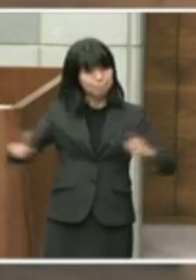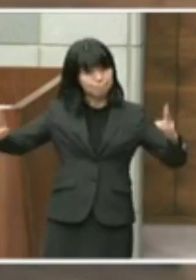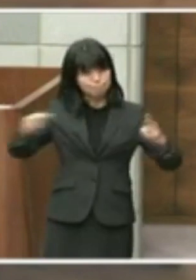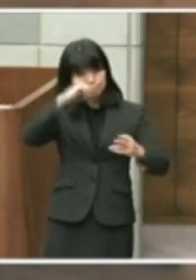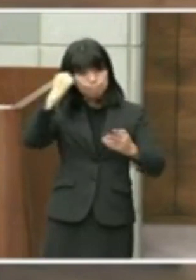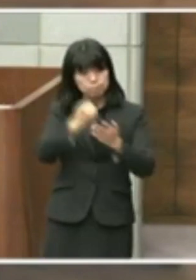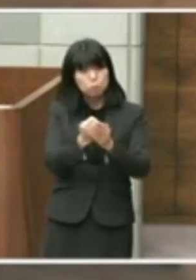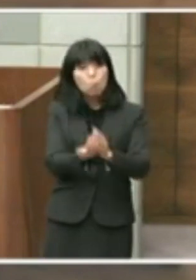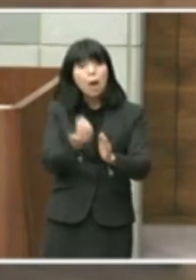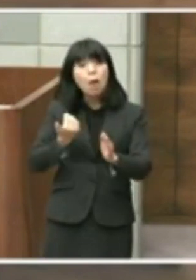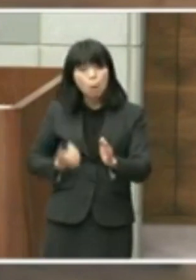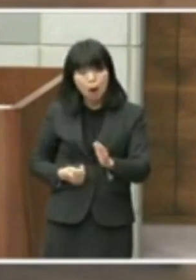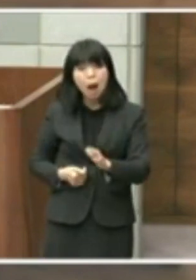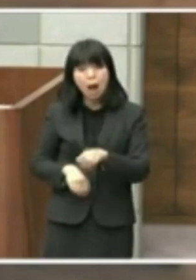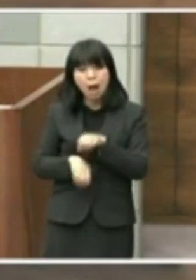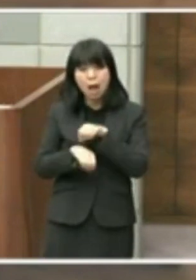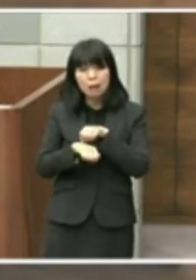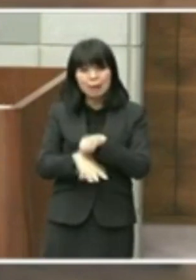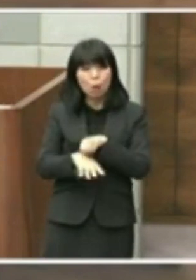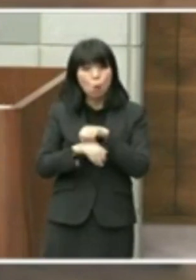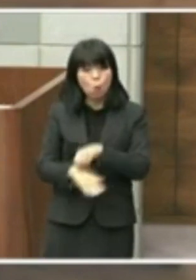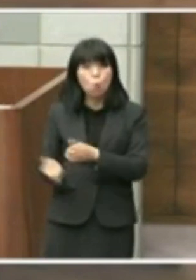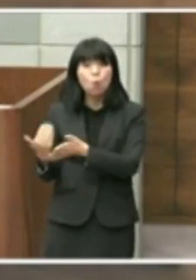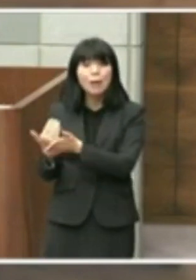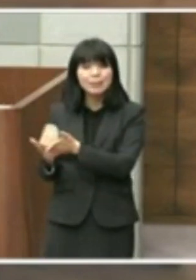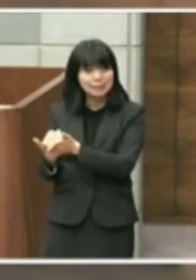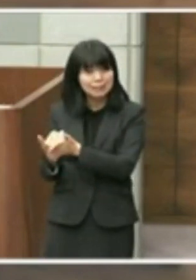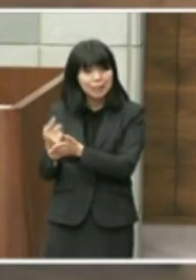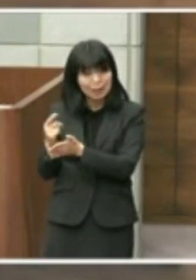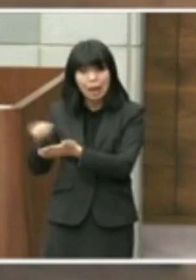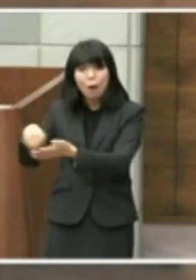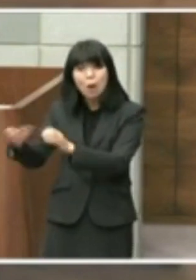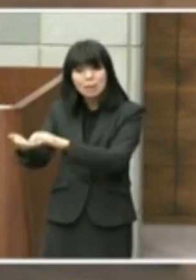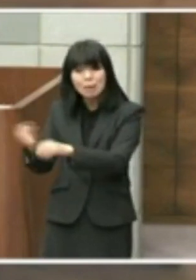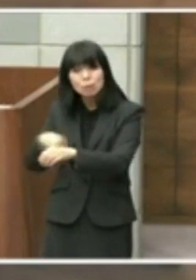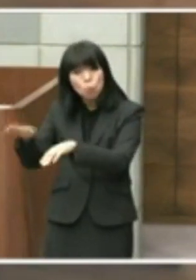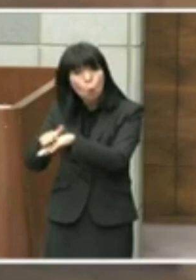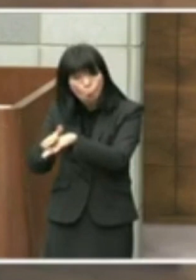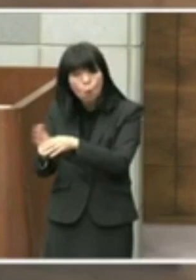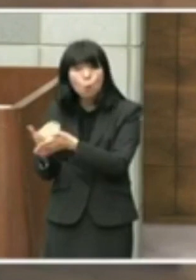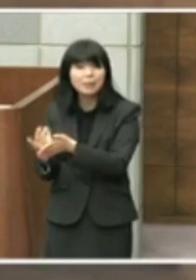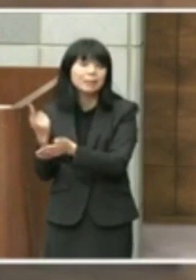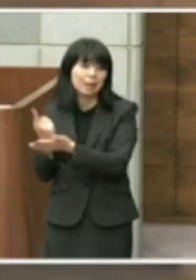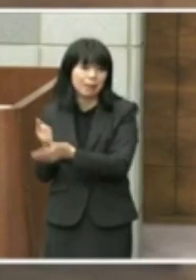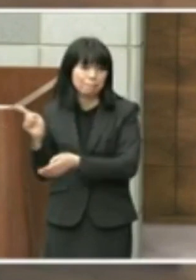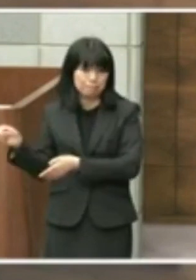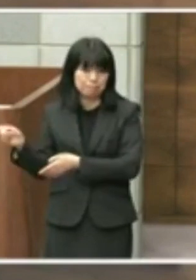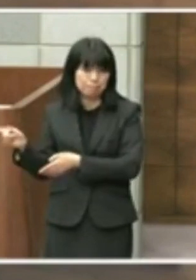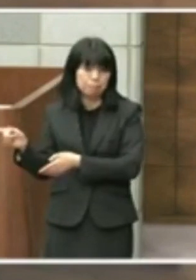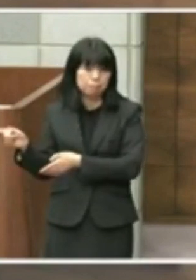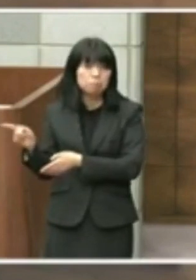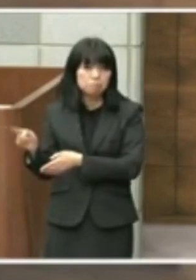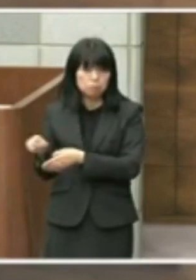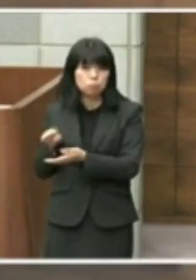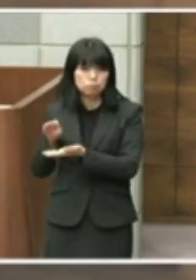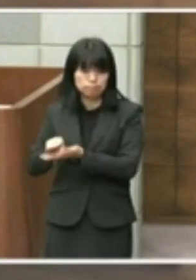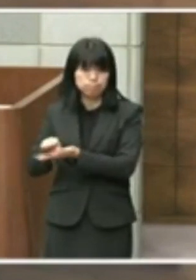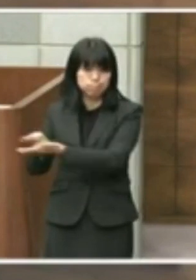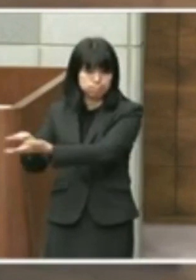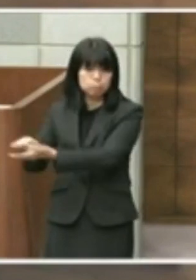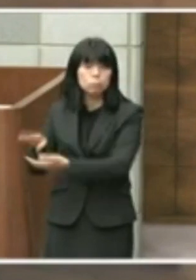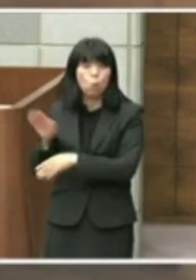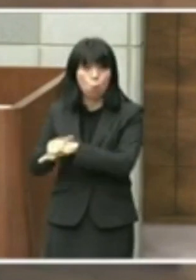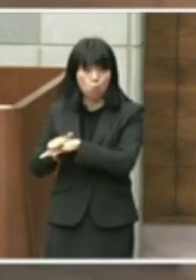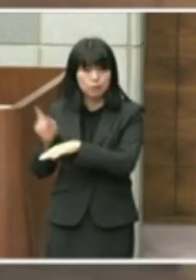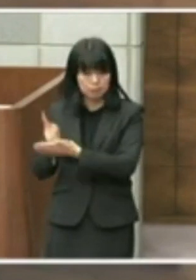するまではいわゆるタコヘリのみの淡路島に渡る交通手段でして、その当時につきまし